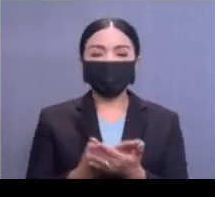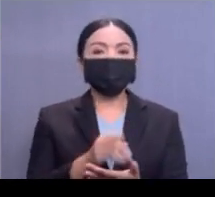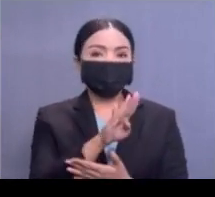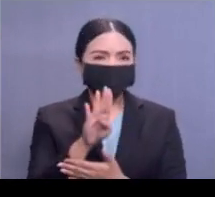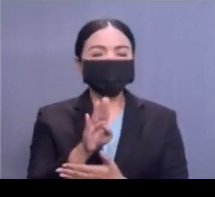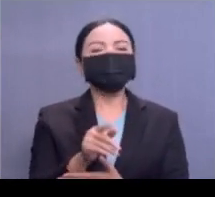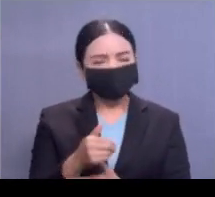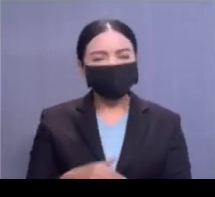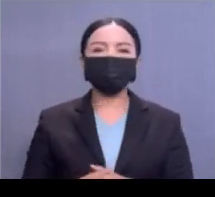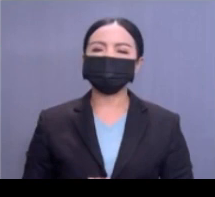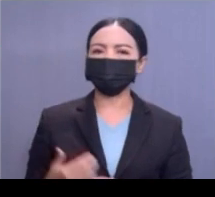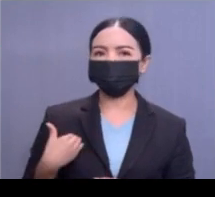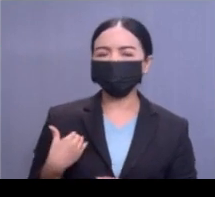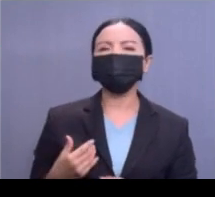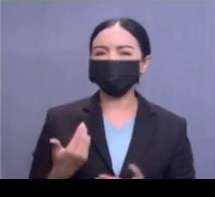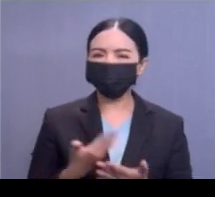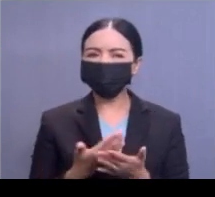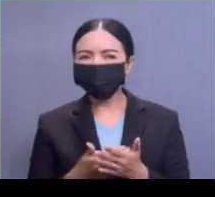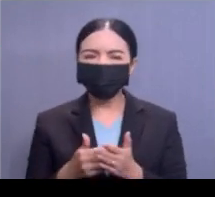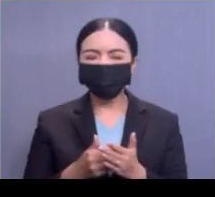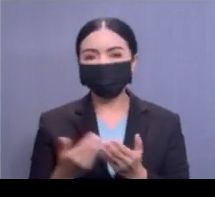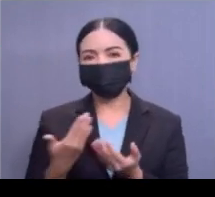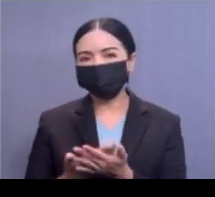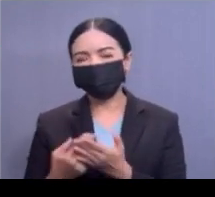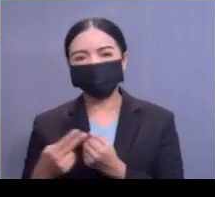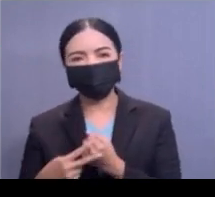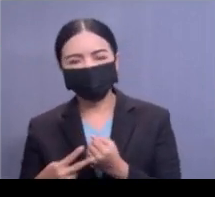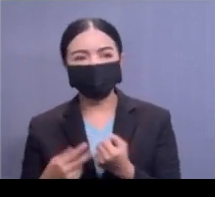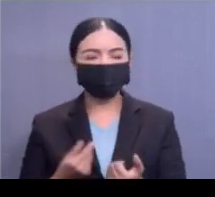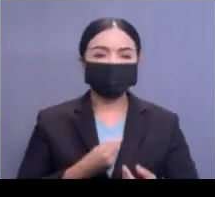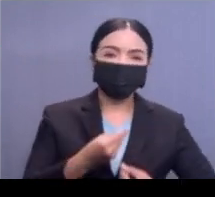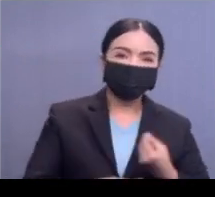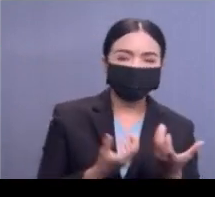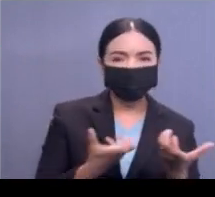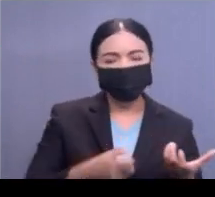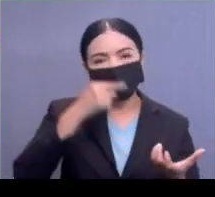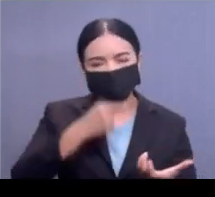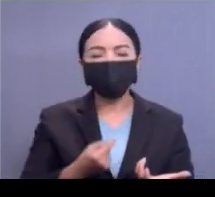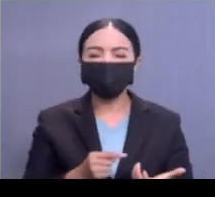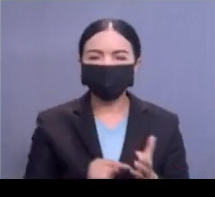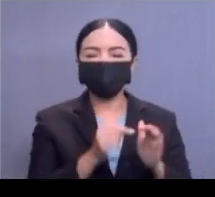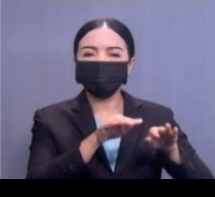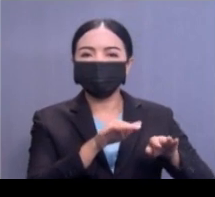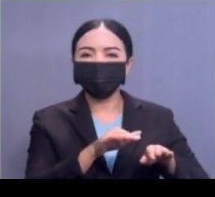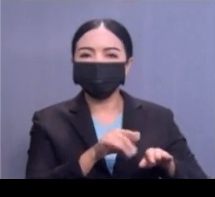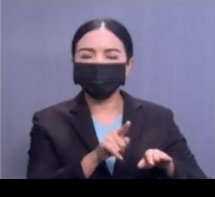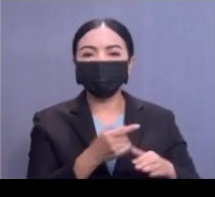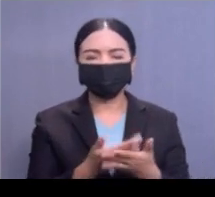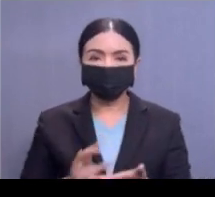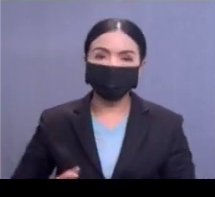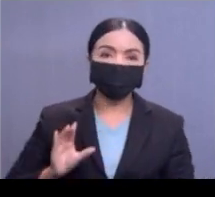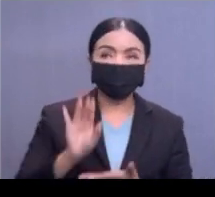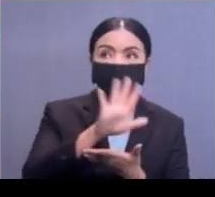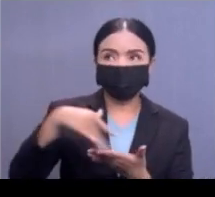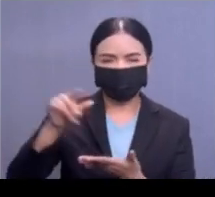ในระยะสั้นนี้ยังคงมีแรงกดดันสั่งอ่อนค่าค่ะจากเงินดอลลาร์ส่วนแรงขายสินทรัพย์ในไทยก็เริ่มลดลงแล้วนะคะเพราะว่าตอนนี้นักลงทุนต่าง